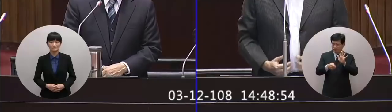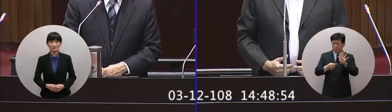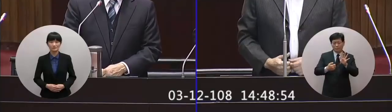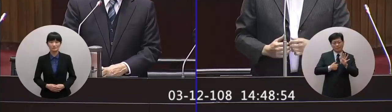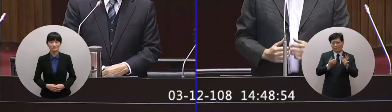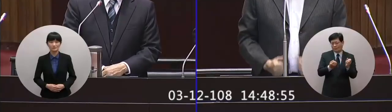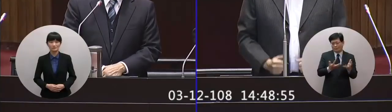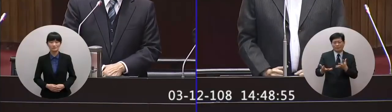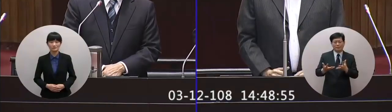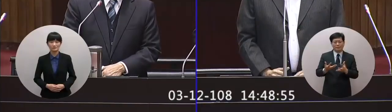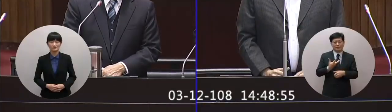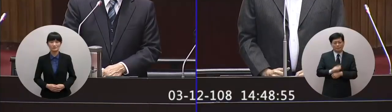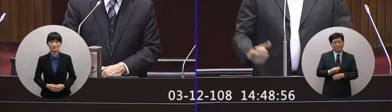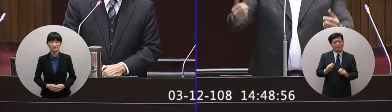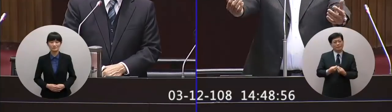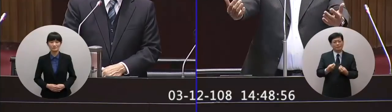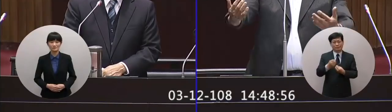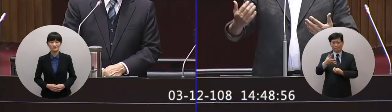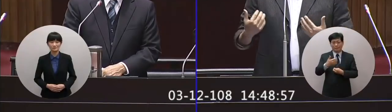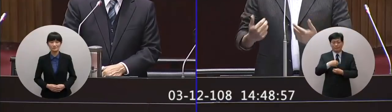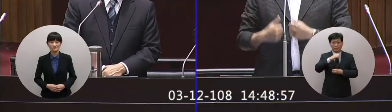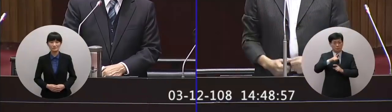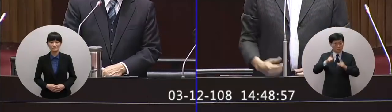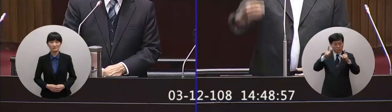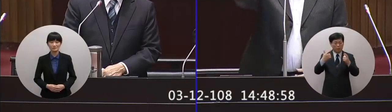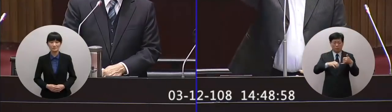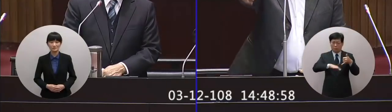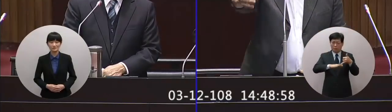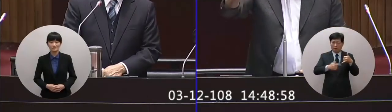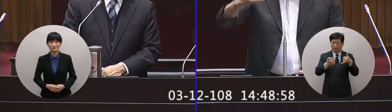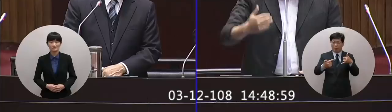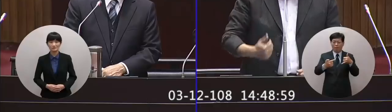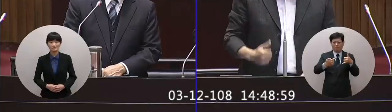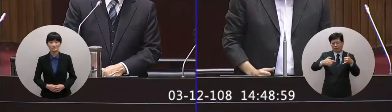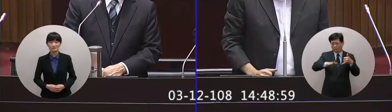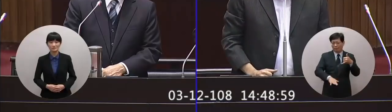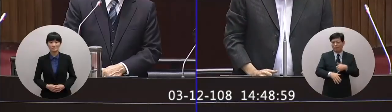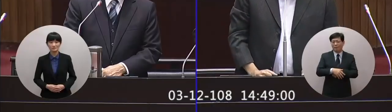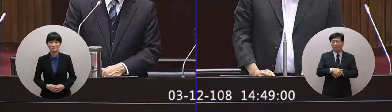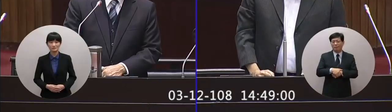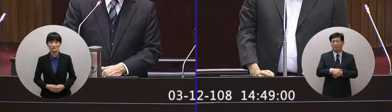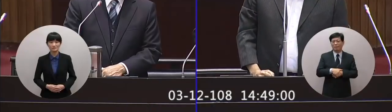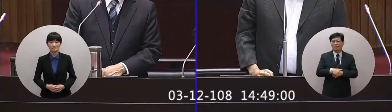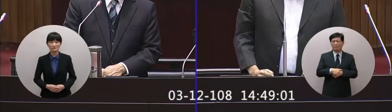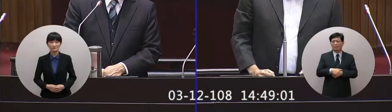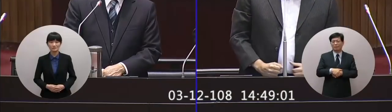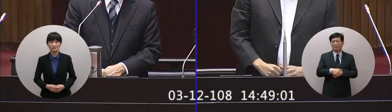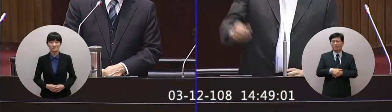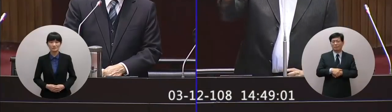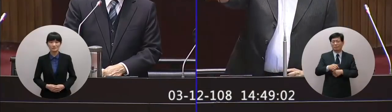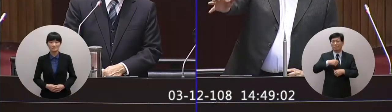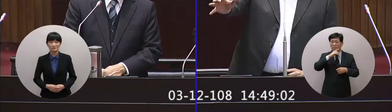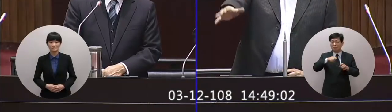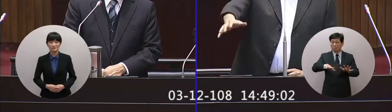无奈跟心酸，因为屏东是国境之南，是咱台湾的上南边。你这样